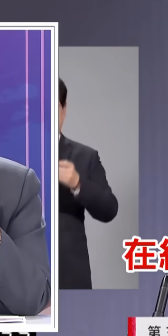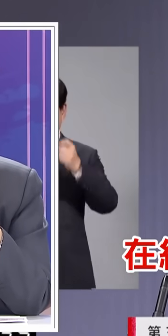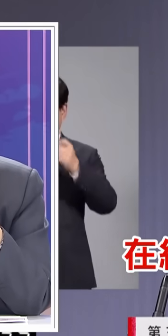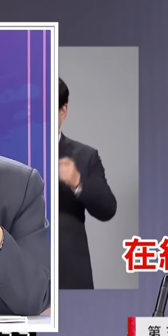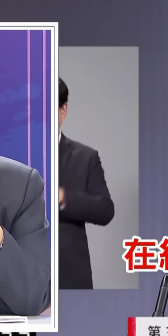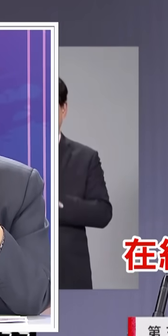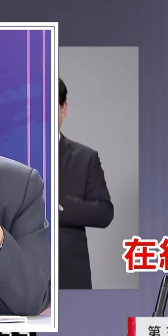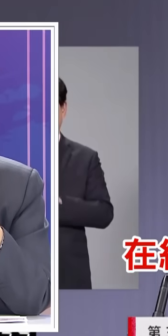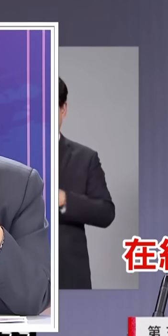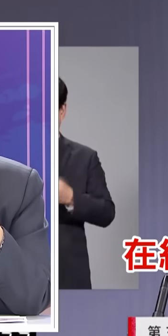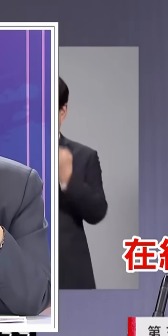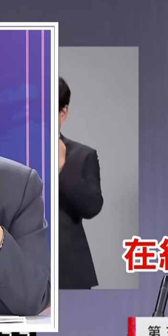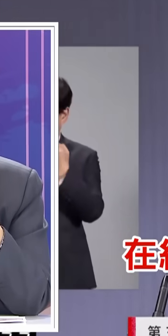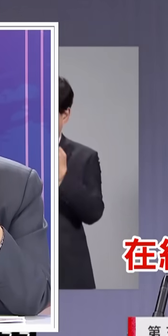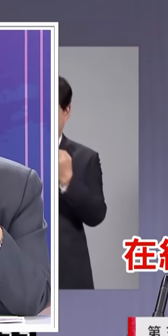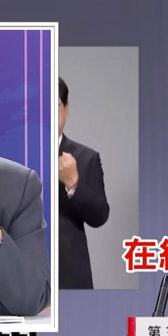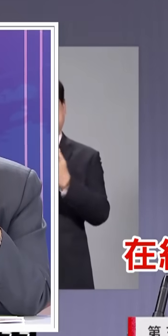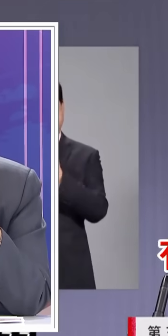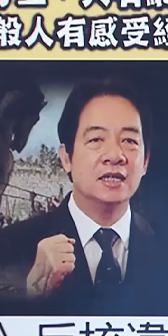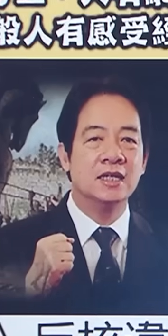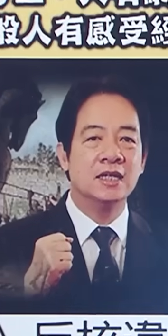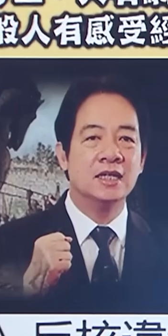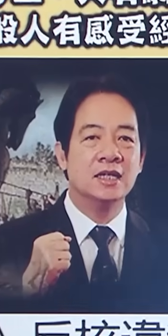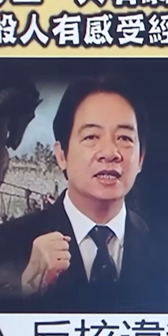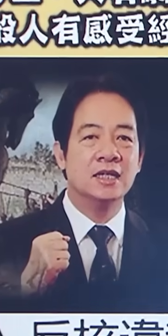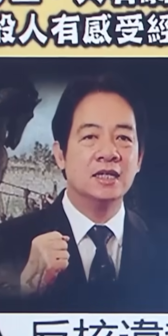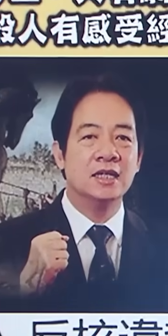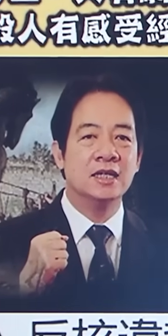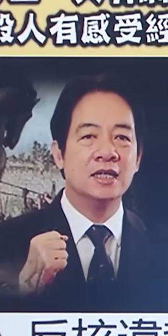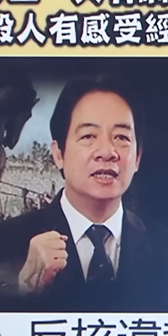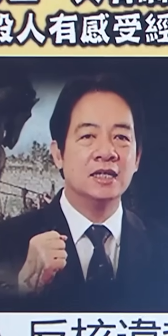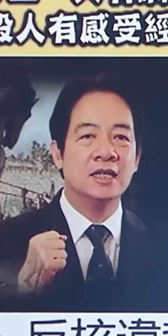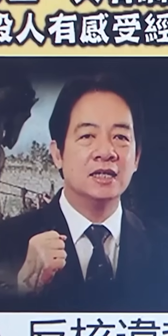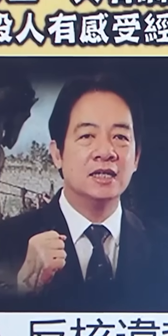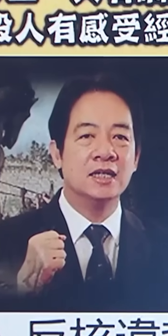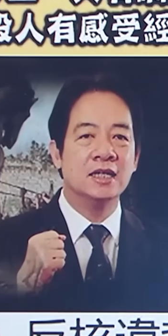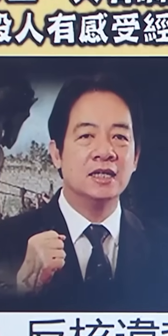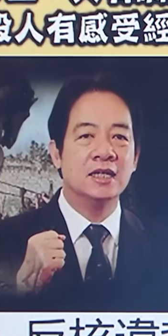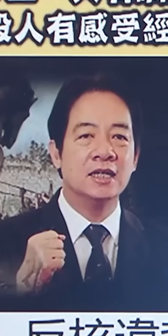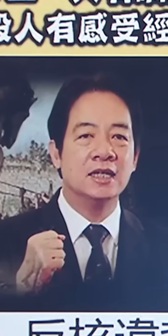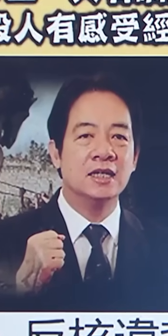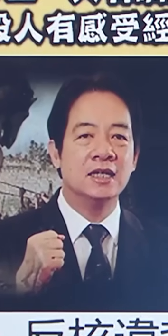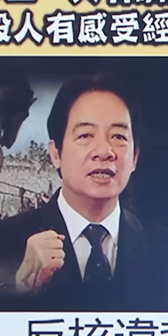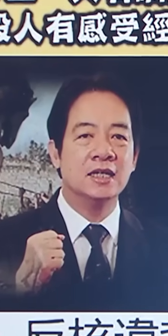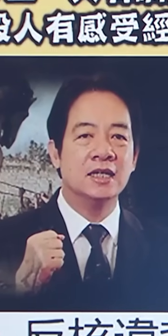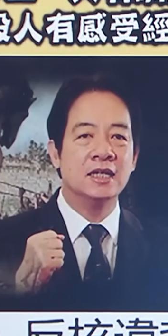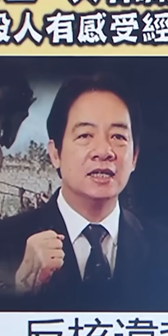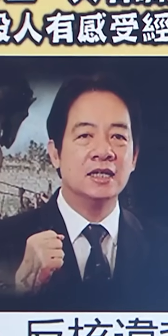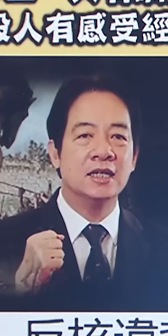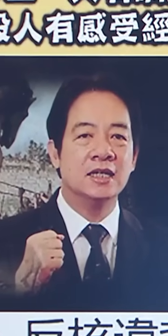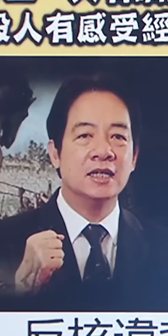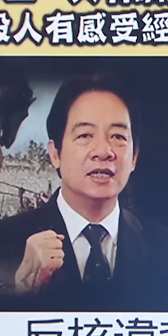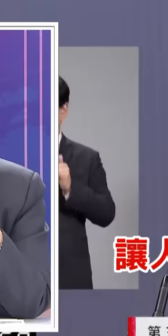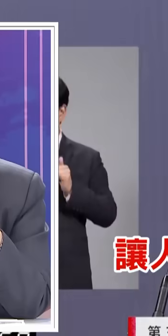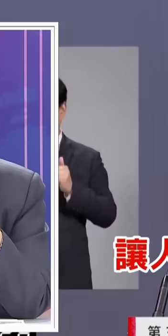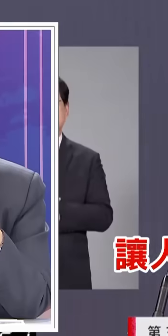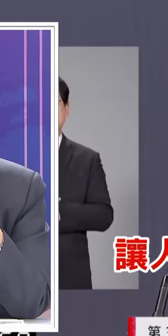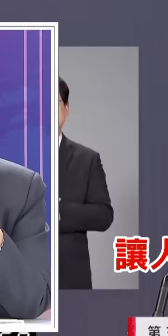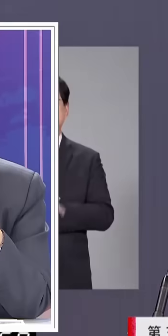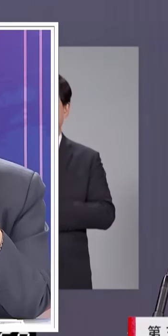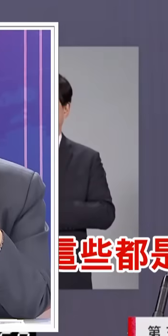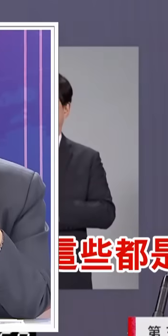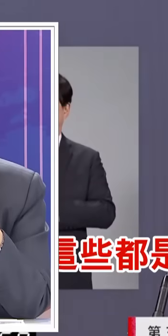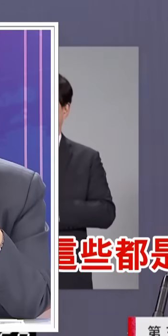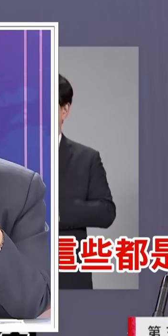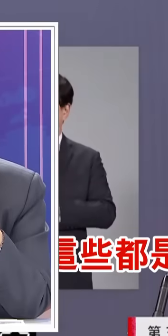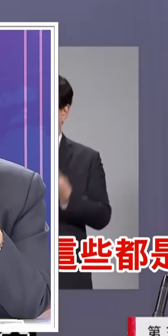你到底是替我们讲话还是替谁讲话？那他在这个花莲的时候呢，亚尼矿业法的这个部分